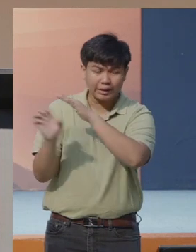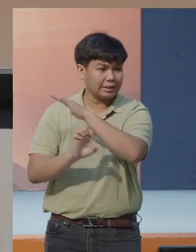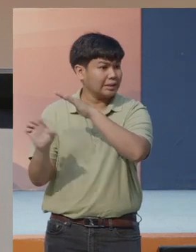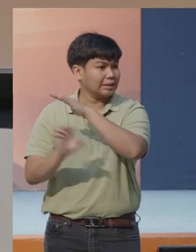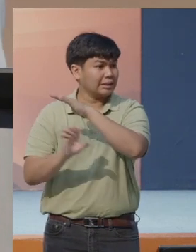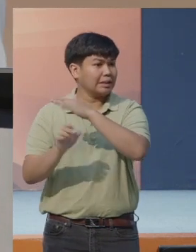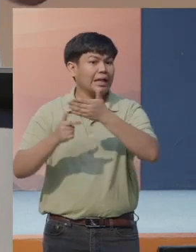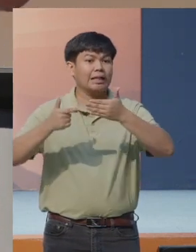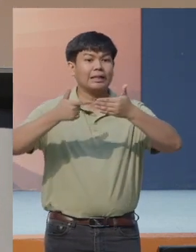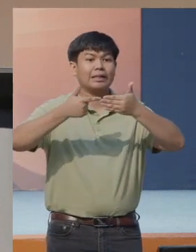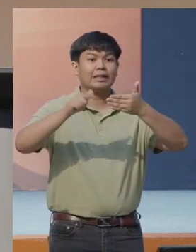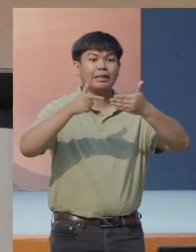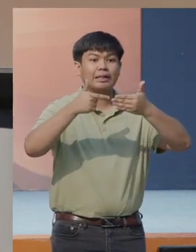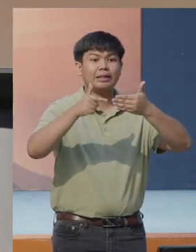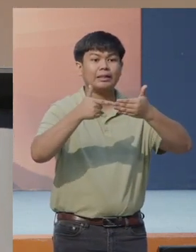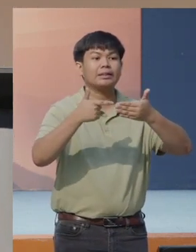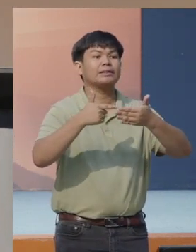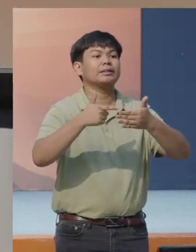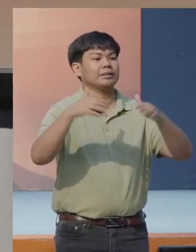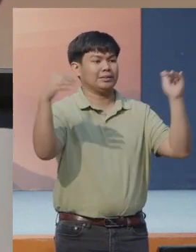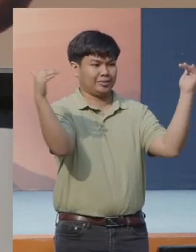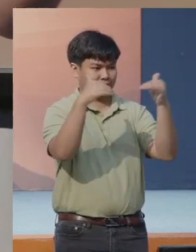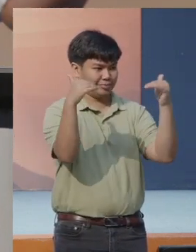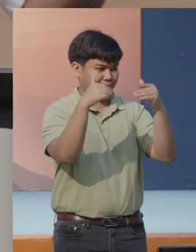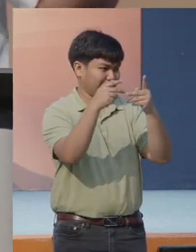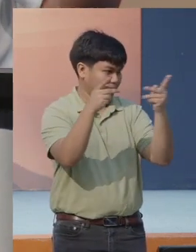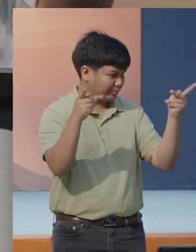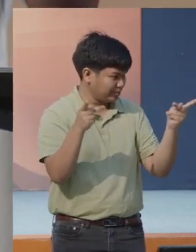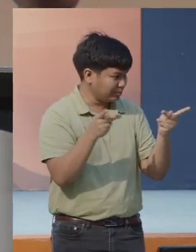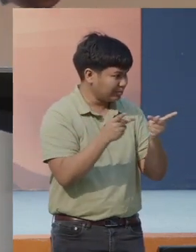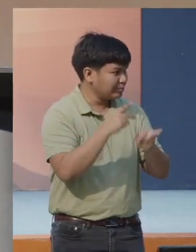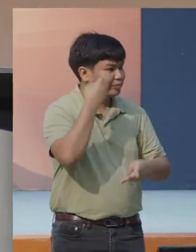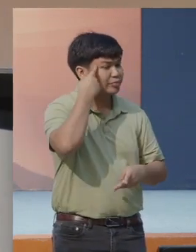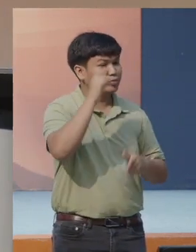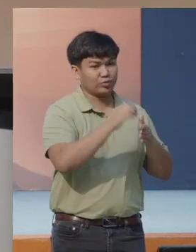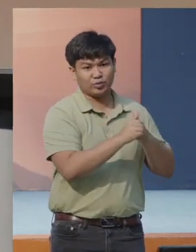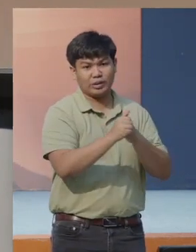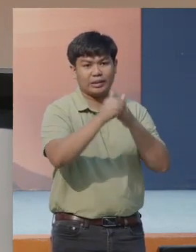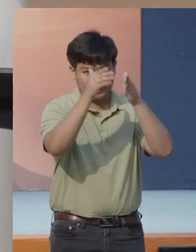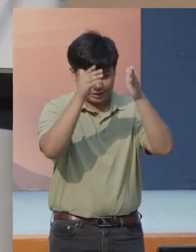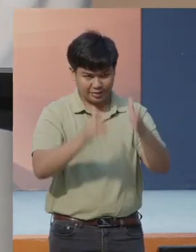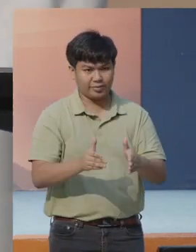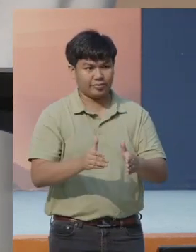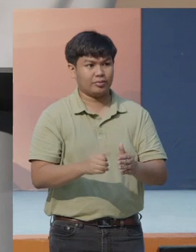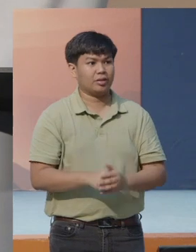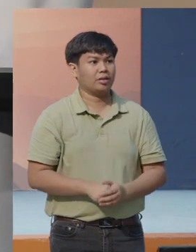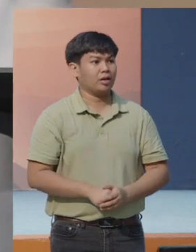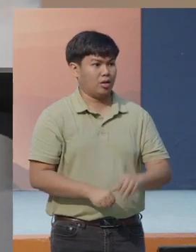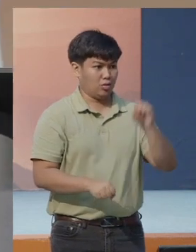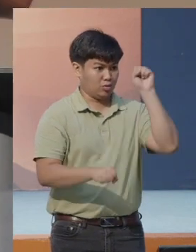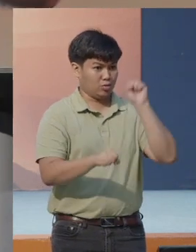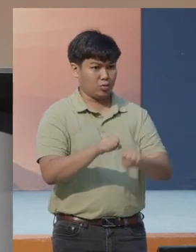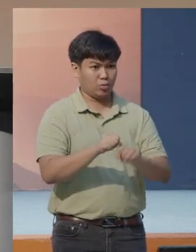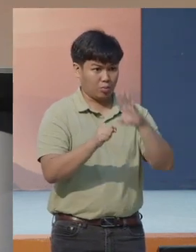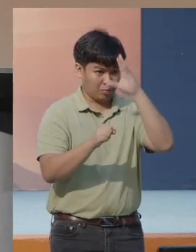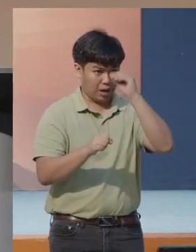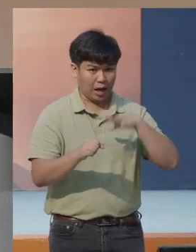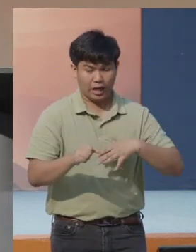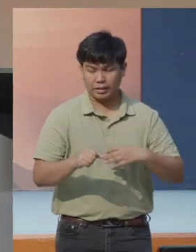daw noon, doon nagtitipon-tipon yung mga leaders or elders. No? So pag nahanap na niya yung mga elders, sasabihin